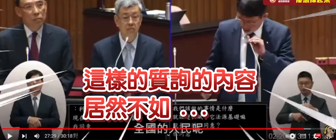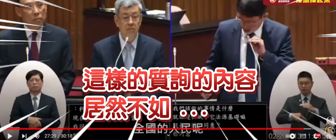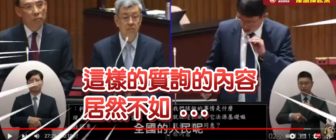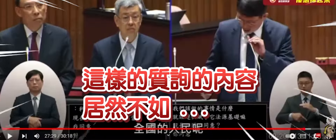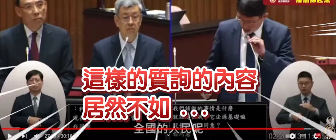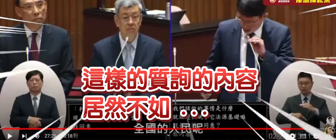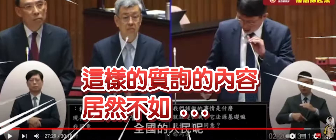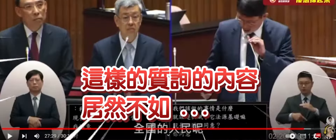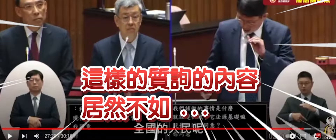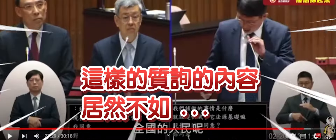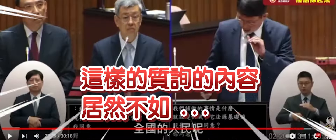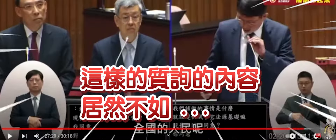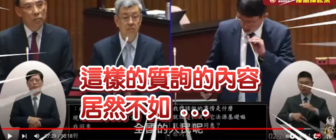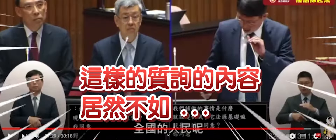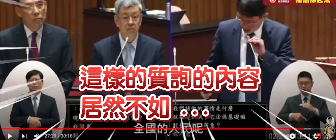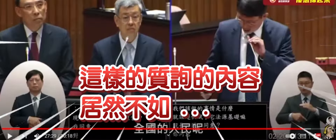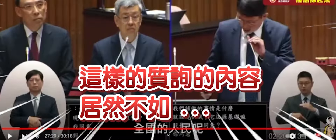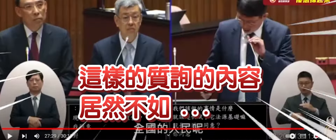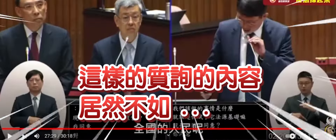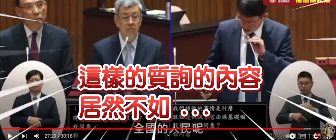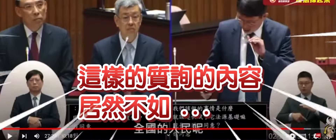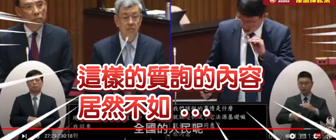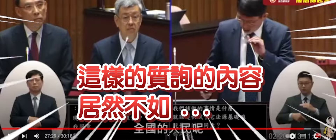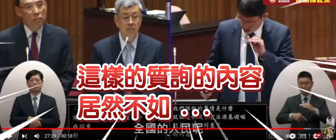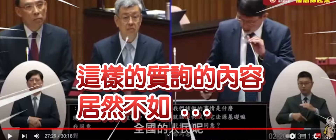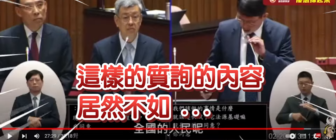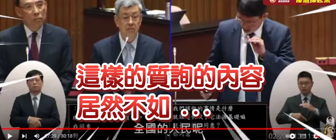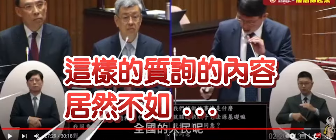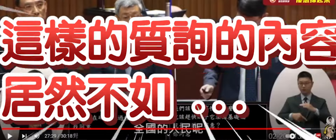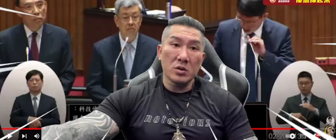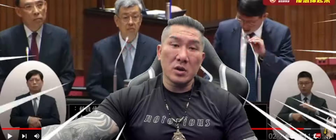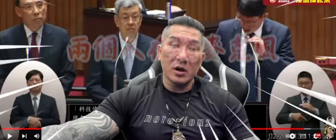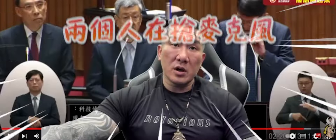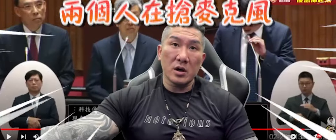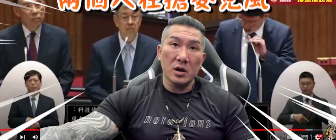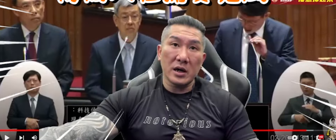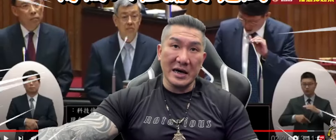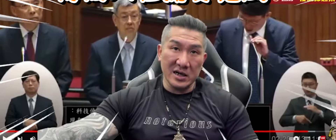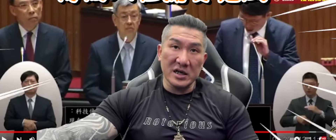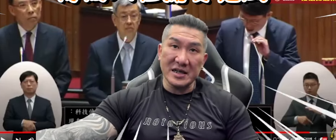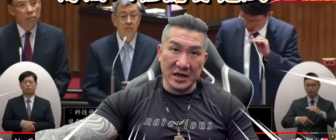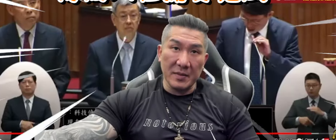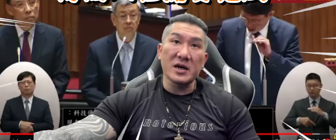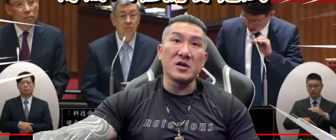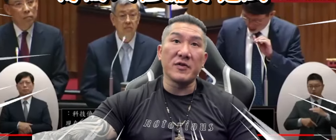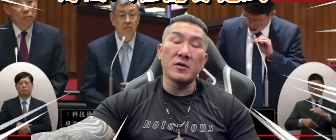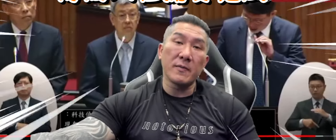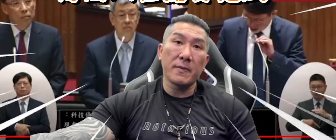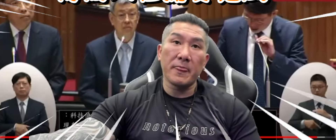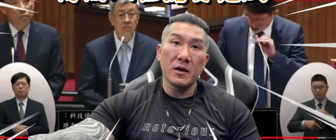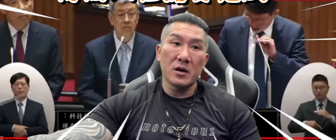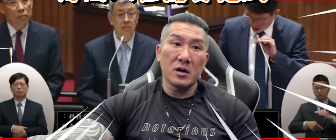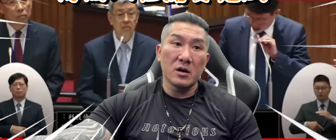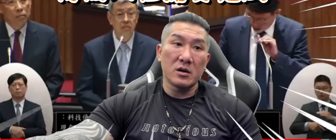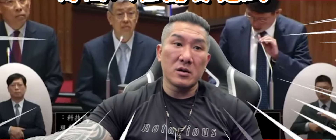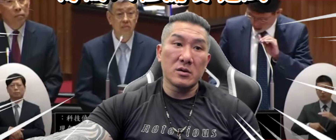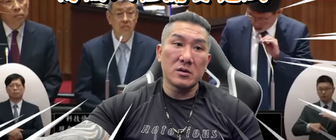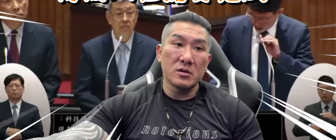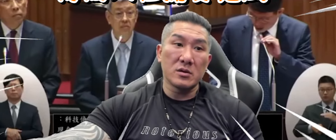内容居然不如两个人在抢麦克风。